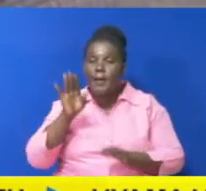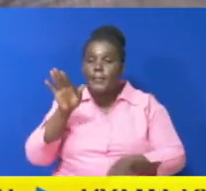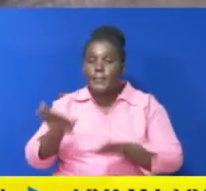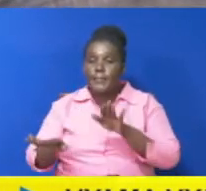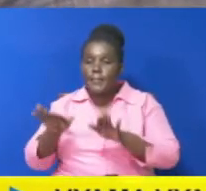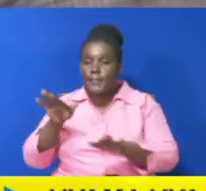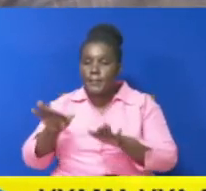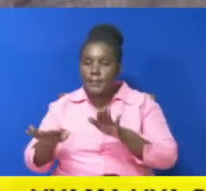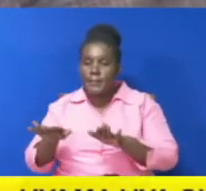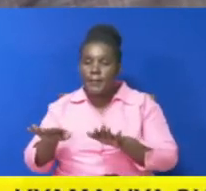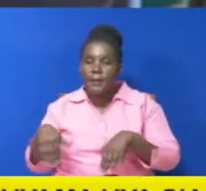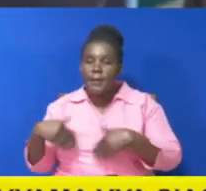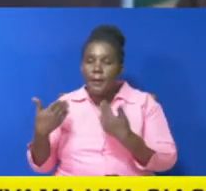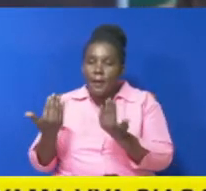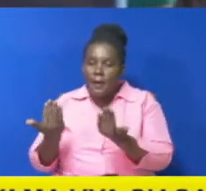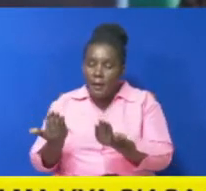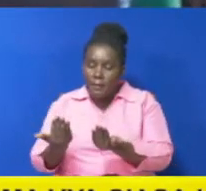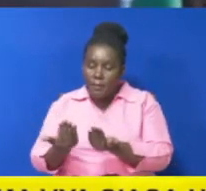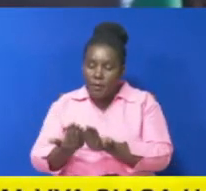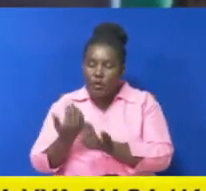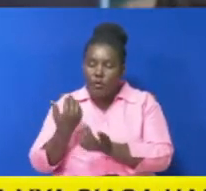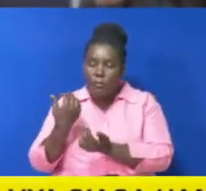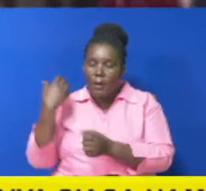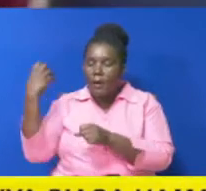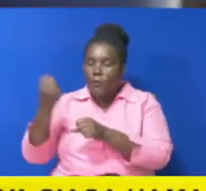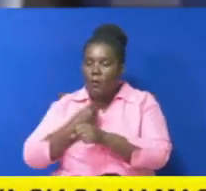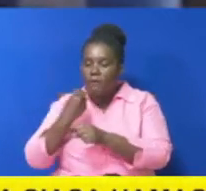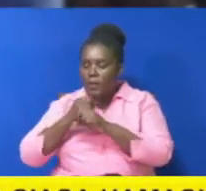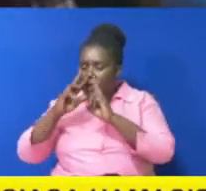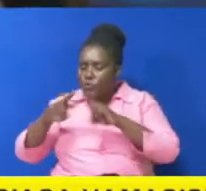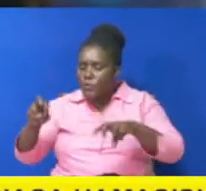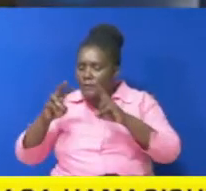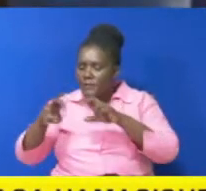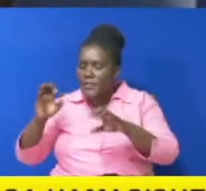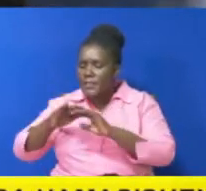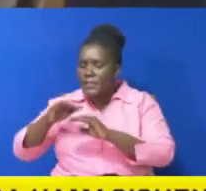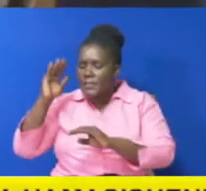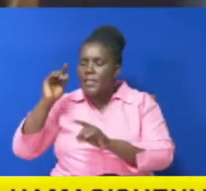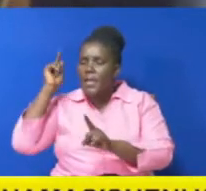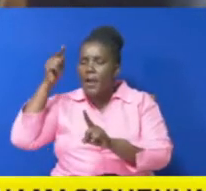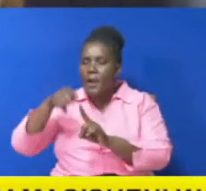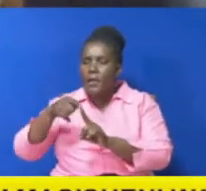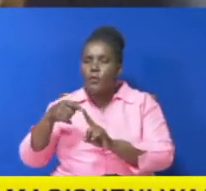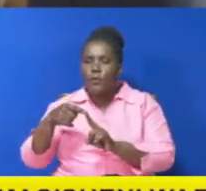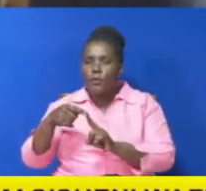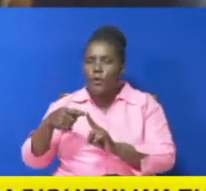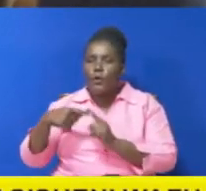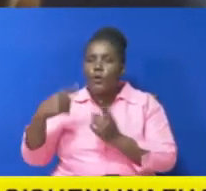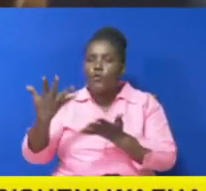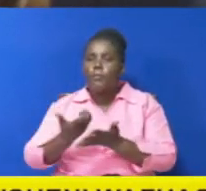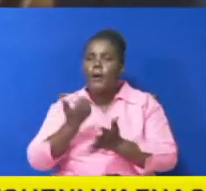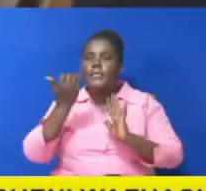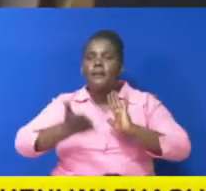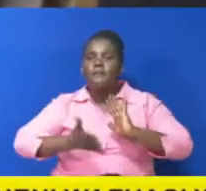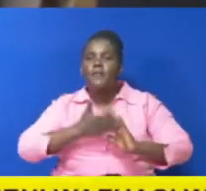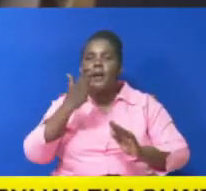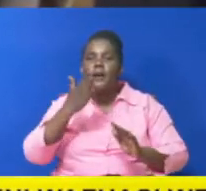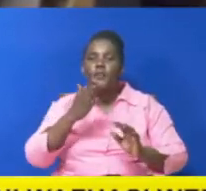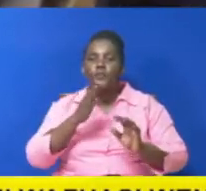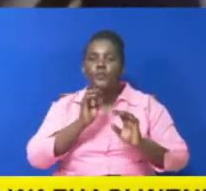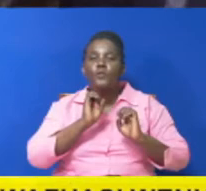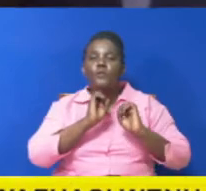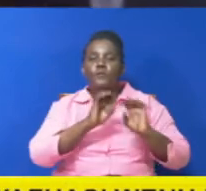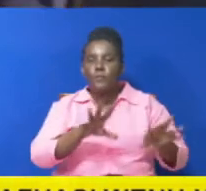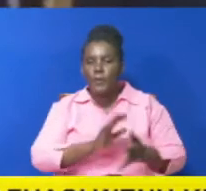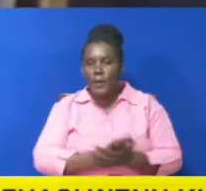Muragili ameomba utafiti zaidi ufanyike wa kubaini vyanzo vipya vya maji ili kupunguza changamoto za upatikanaji wa maji katika maeneo ya vijijini,